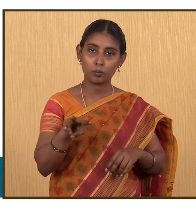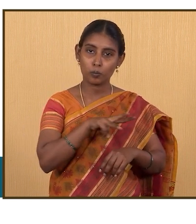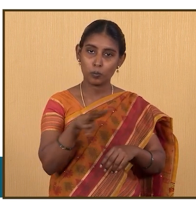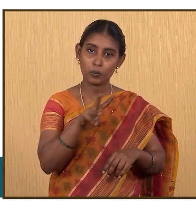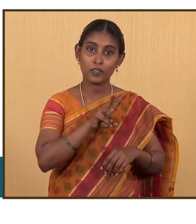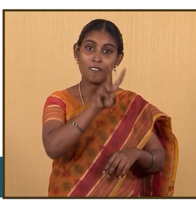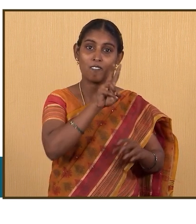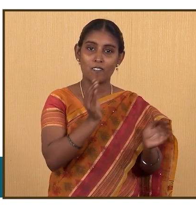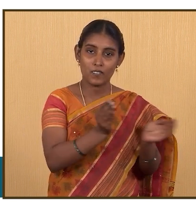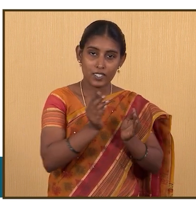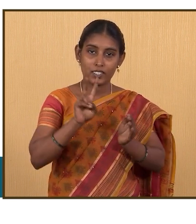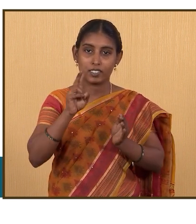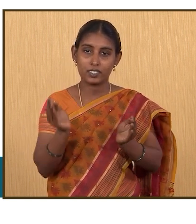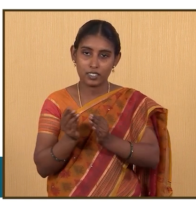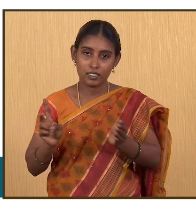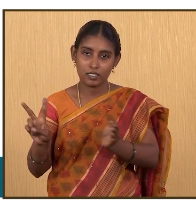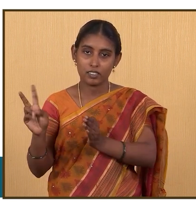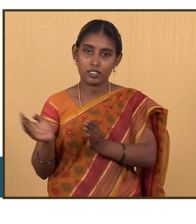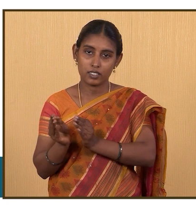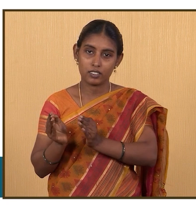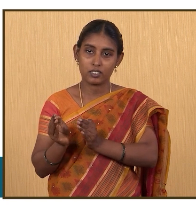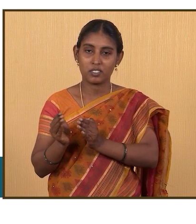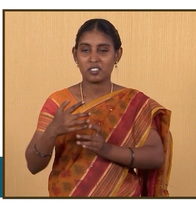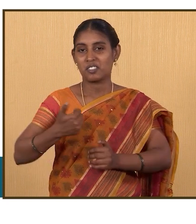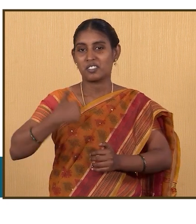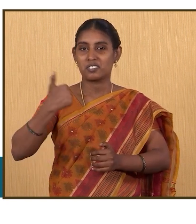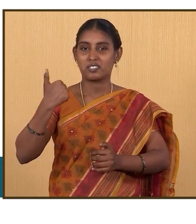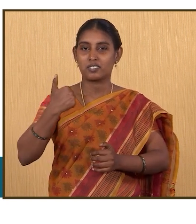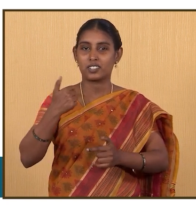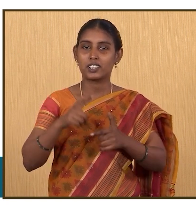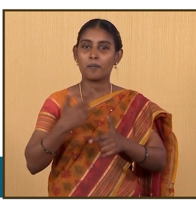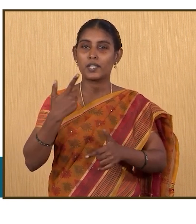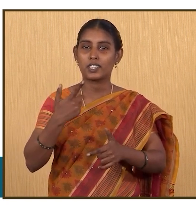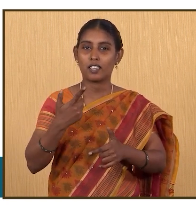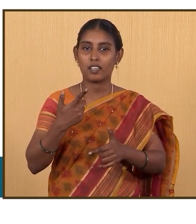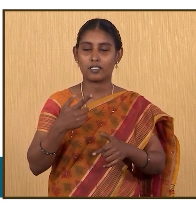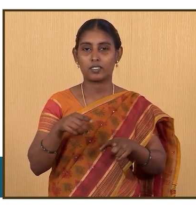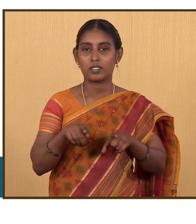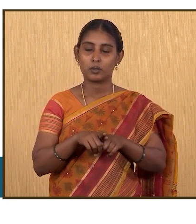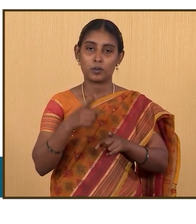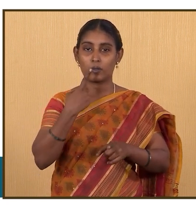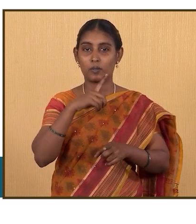3 கிராமங்களுக்கும் ஜமீன்தாரி உரிமையையும் இந்த ஆங்கில கிழக்கிந்திய கம்பெனி வாங்கிடுறாங்க.